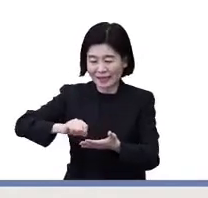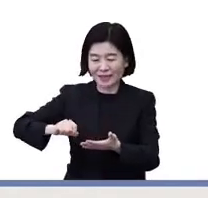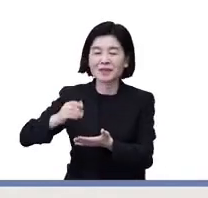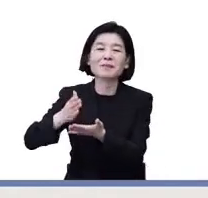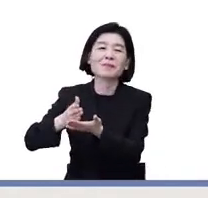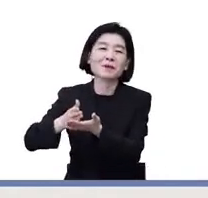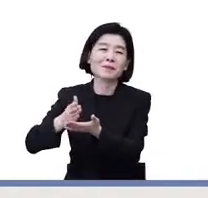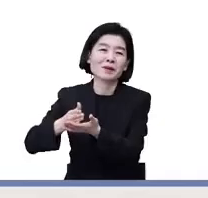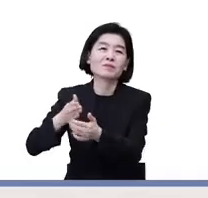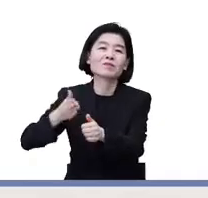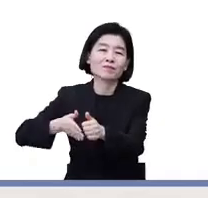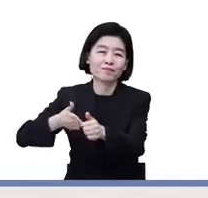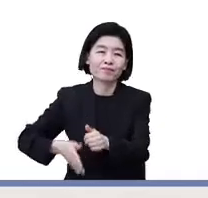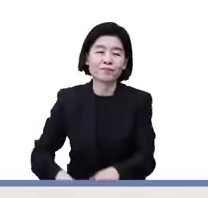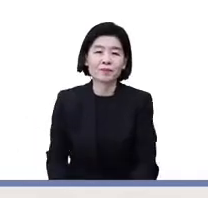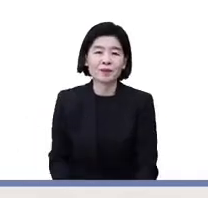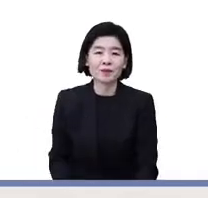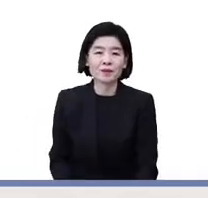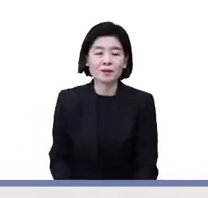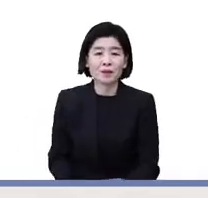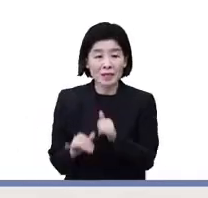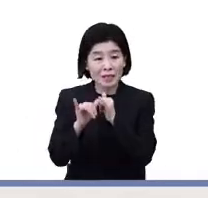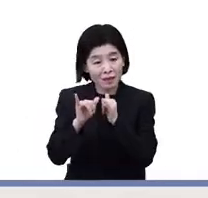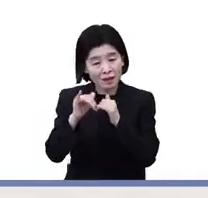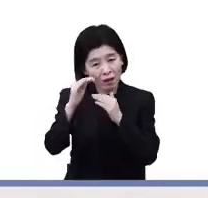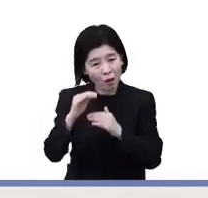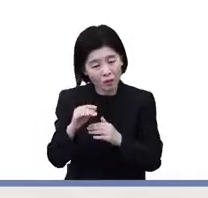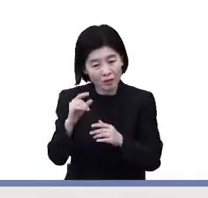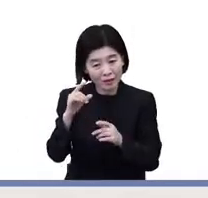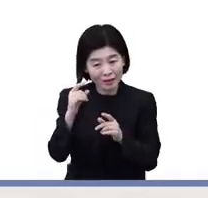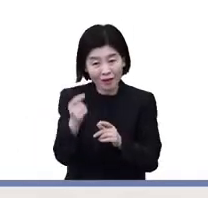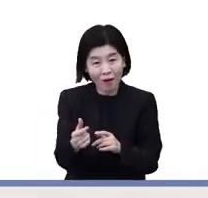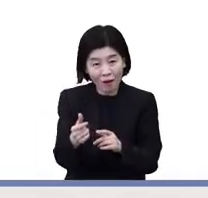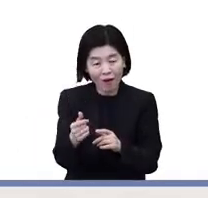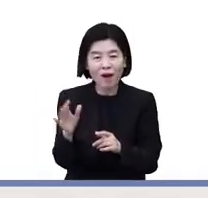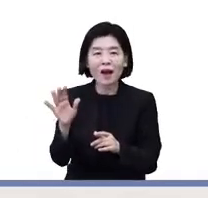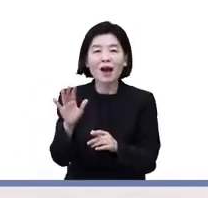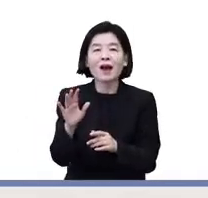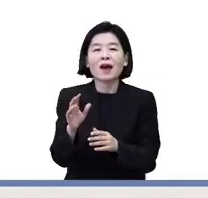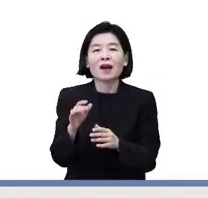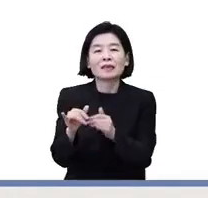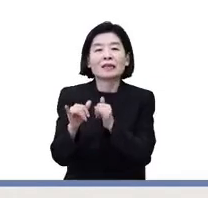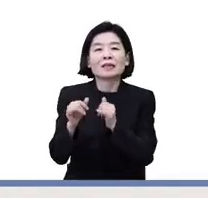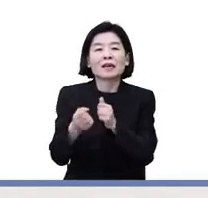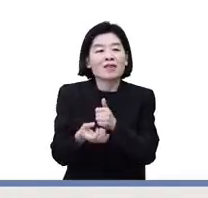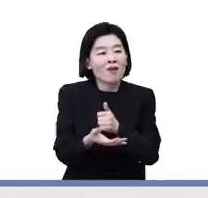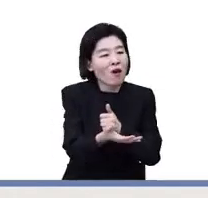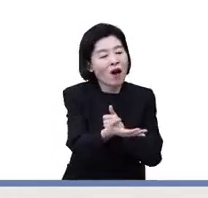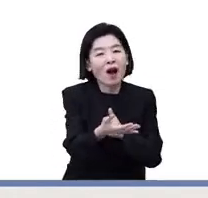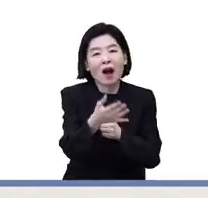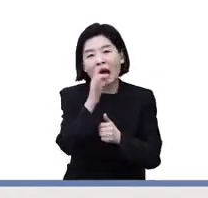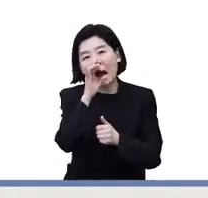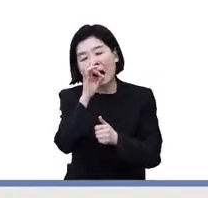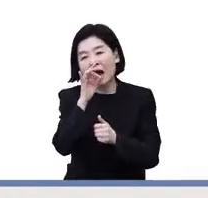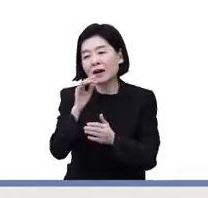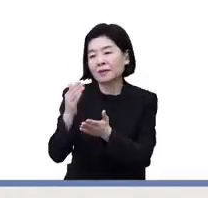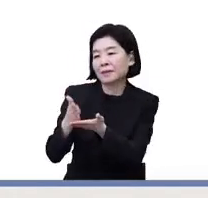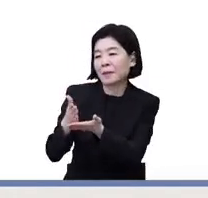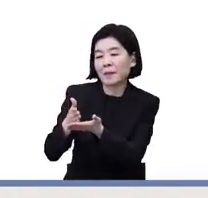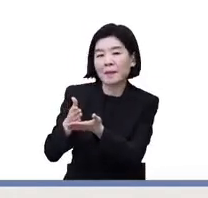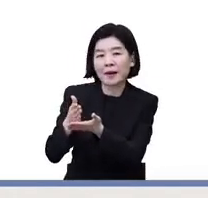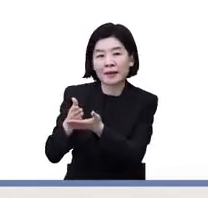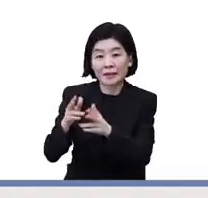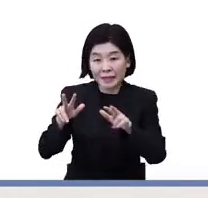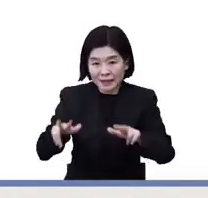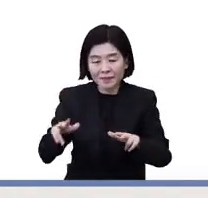이렇게 기사가 뭐가 내용이 있다 말다 한 것 같지 하는 느낌을 받으실 수가 있는데, 다 그런 것들이 또 정신과 의사의 학회에서도 노력을